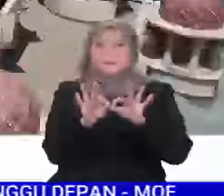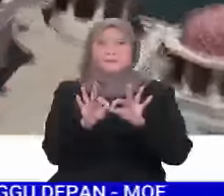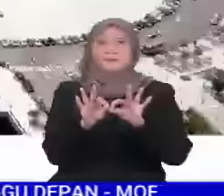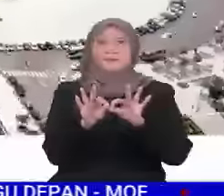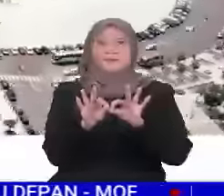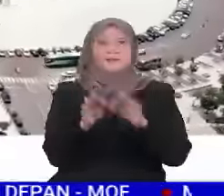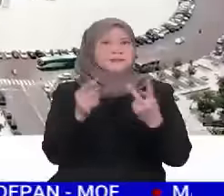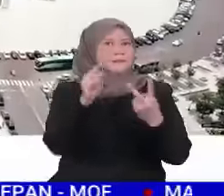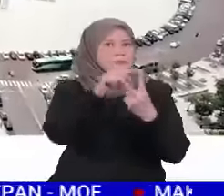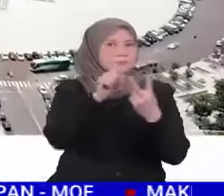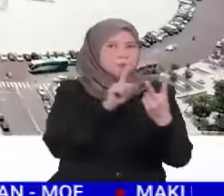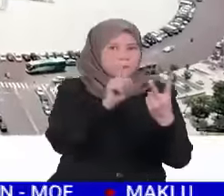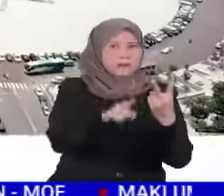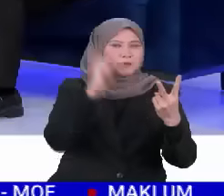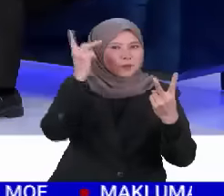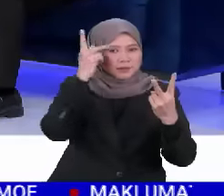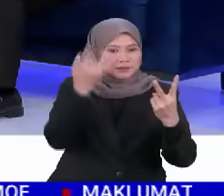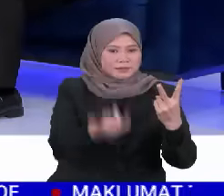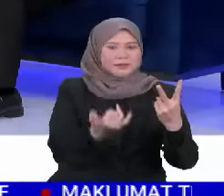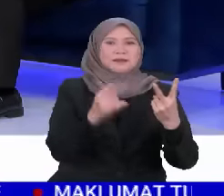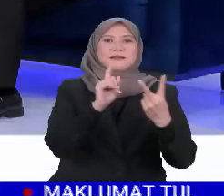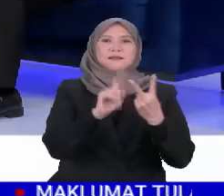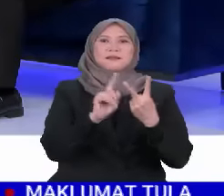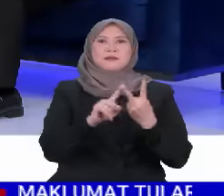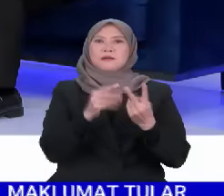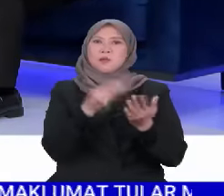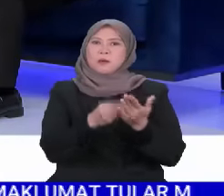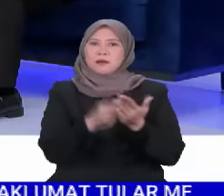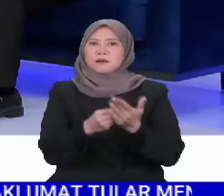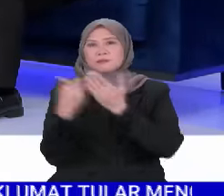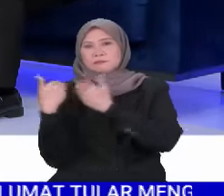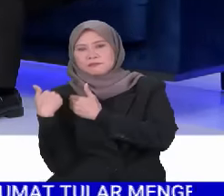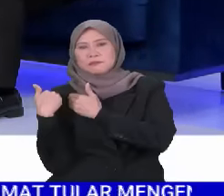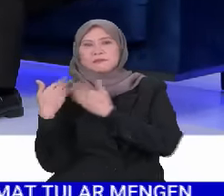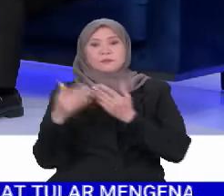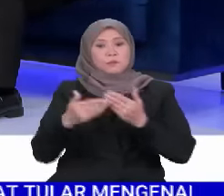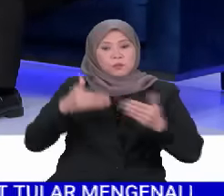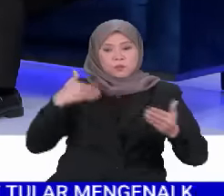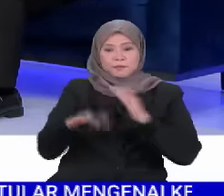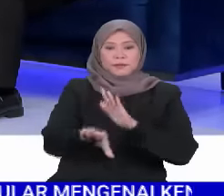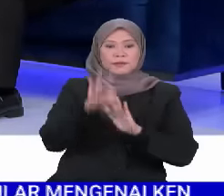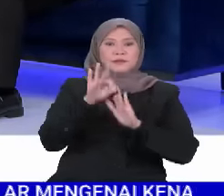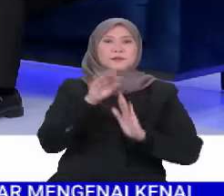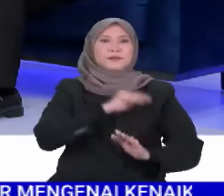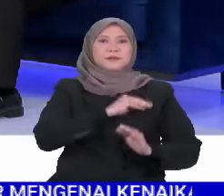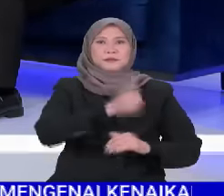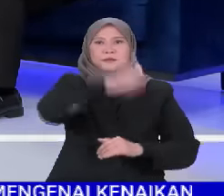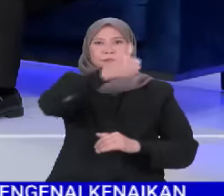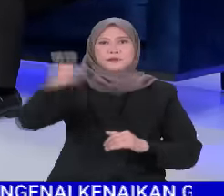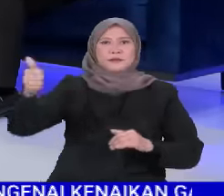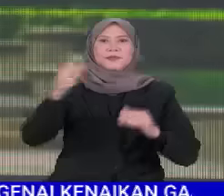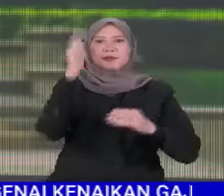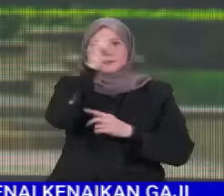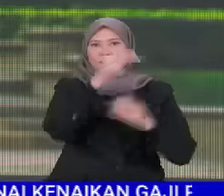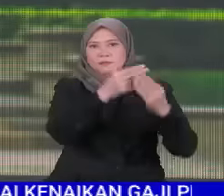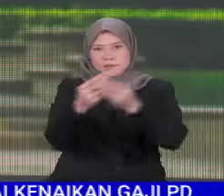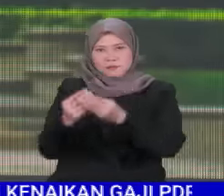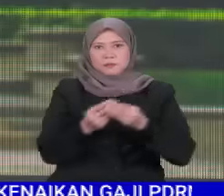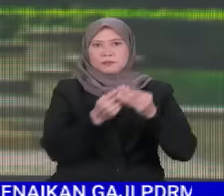giro yaitu reality politik base dan beban dan keuangan negara sebelum pelantikan anggota kabinet kerajaan perpaduan dibuat